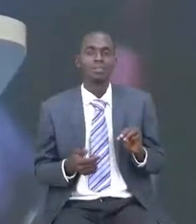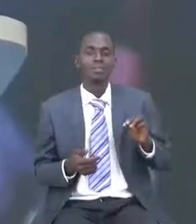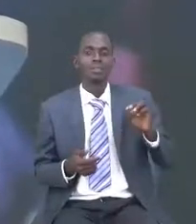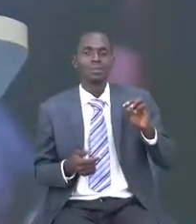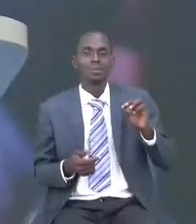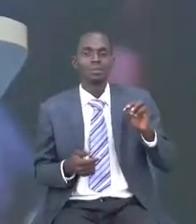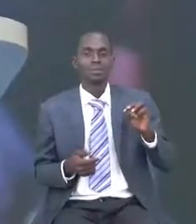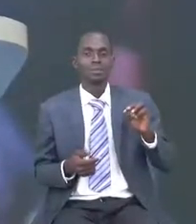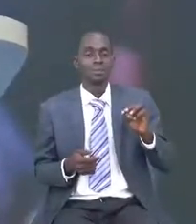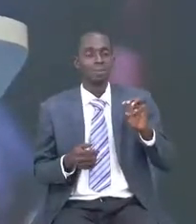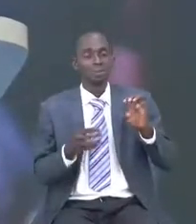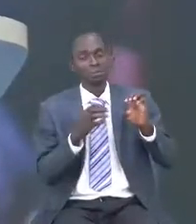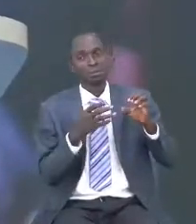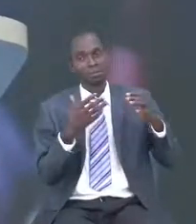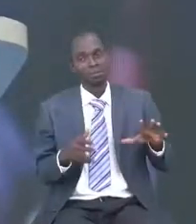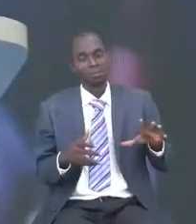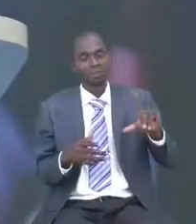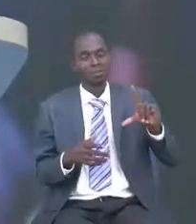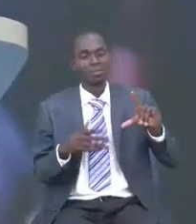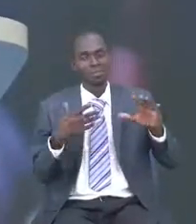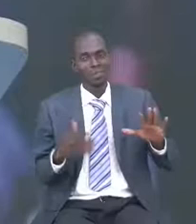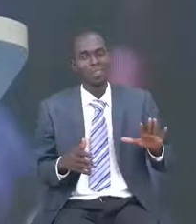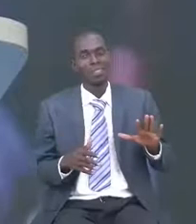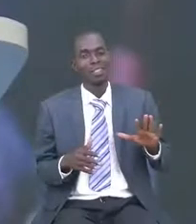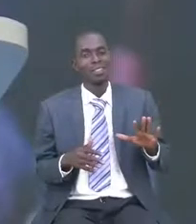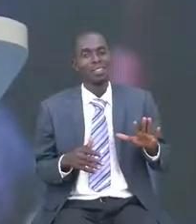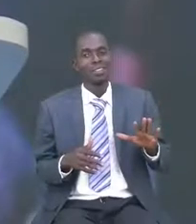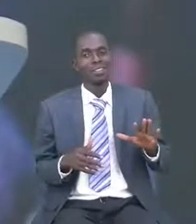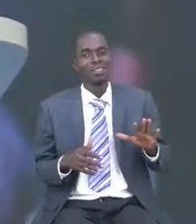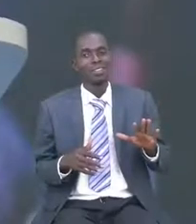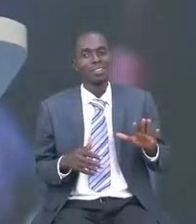nous avons parlé de l'élimination. Nous avons parlé aussi de l'élévation.